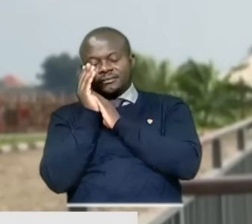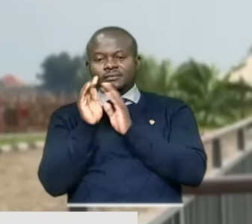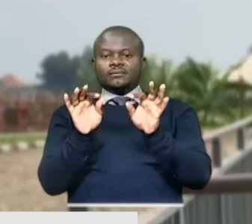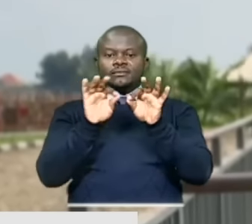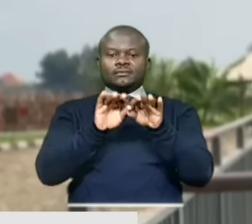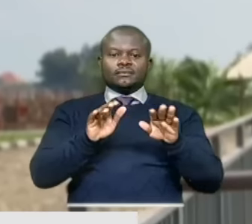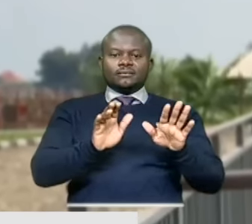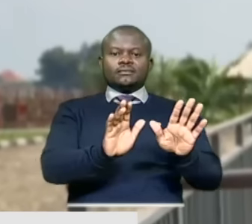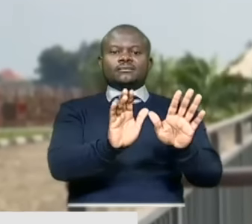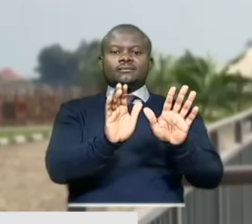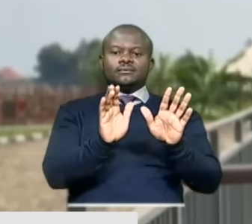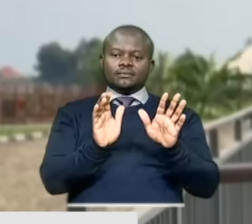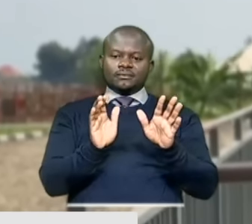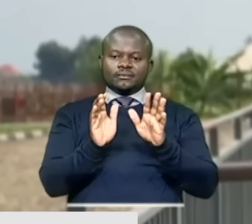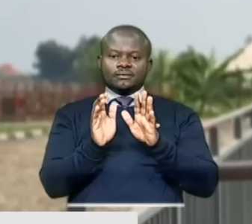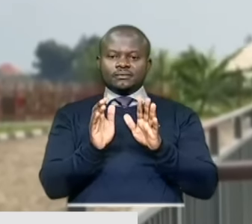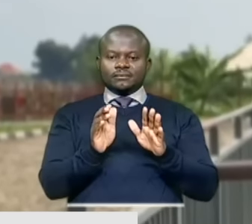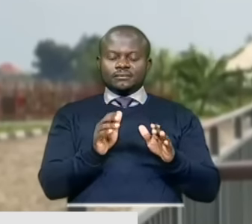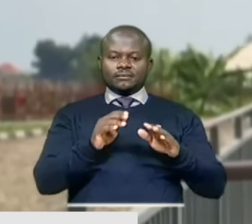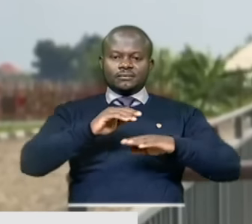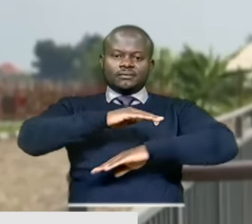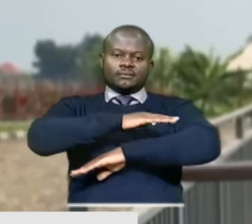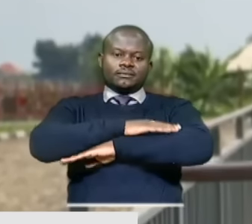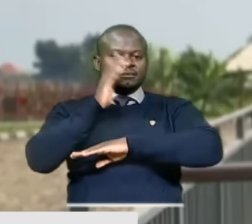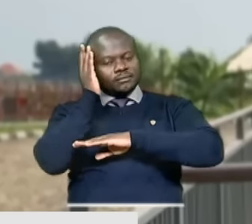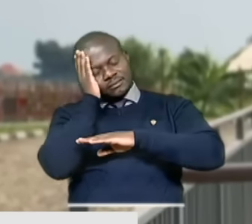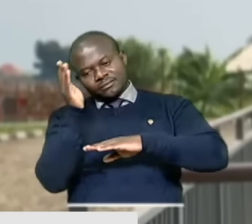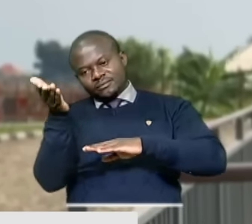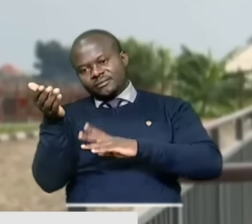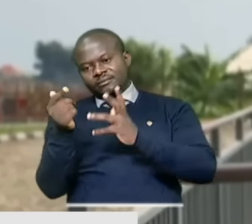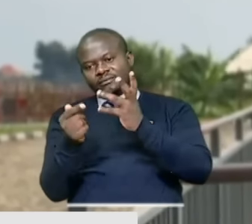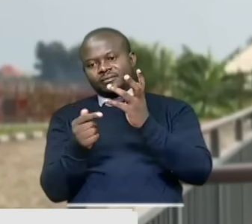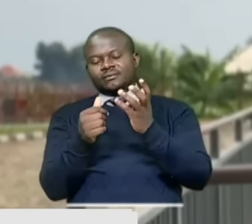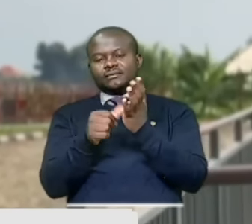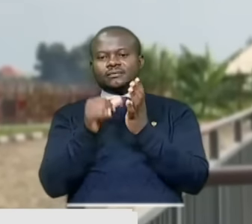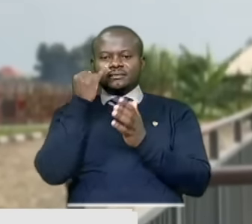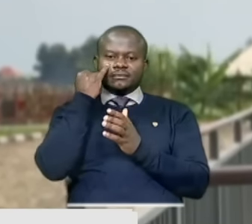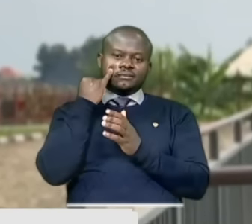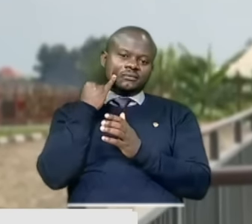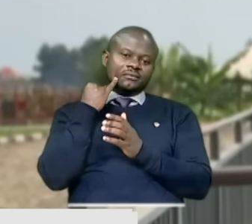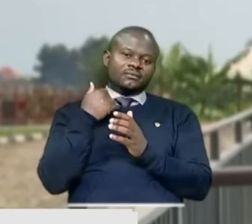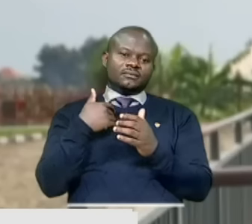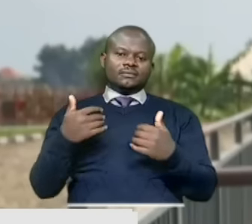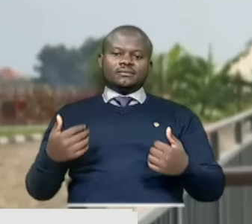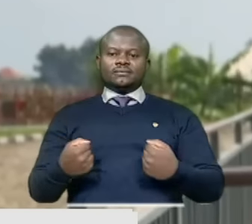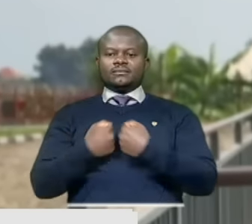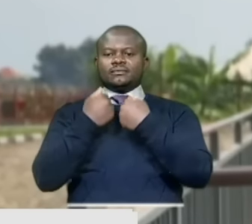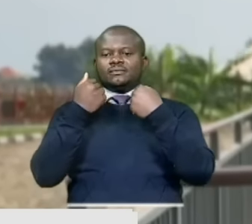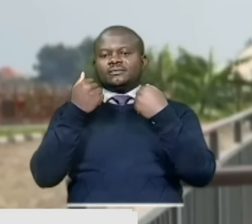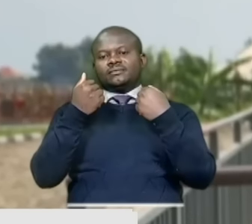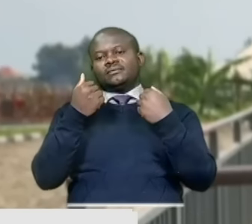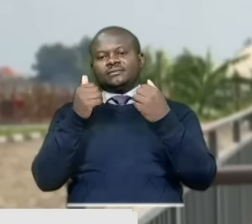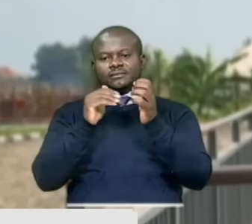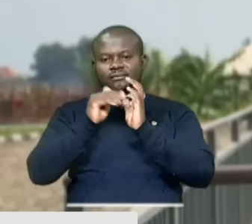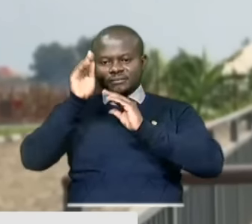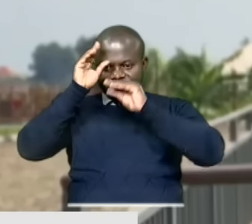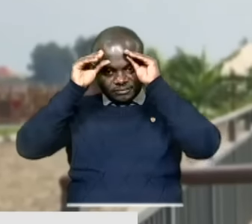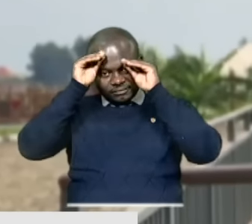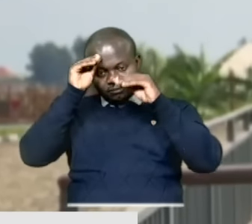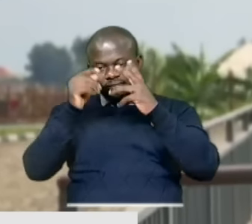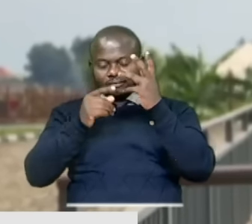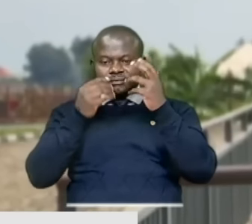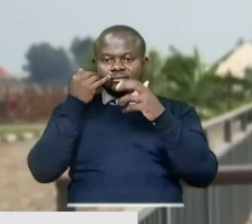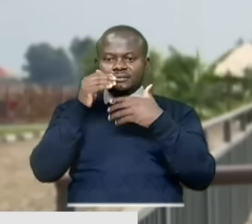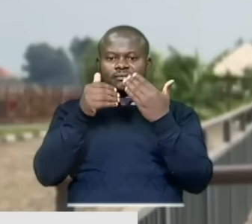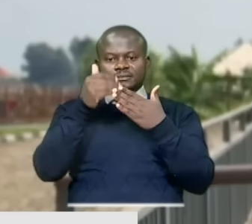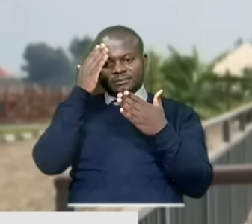twigizayo intebe ugasanga turyama mu makarasi biracyari ikibazo kidukomereye bikatugiriraho ingaruka mu gusubiramo amasomo niba uzi neza